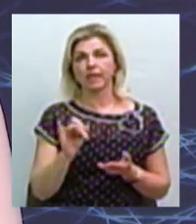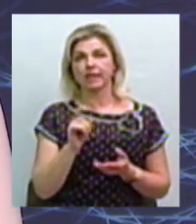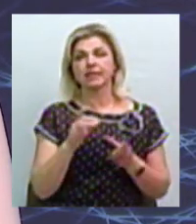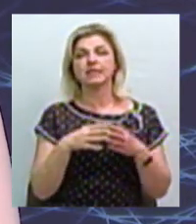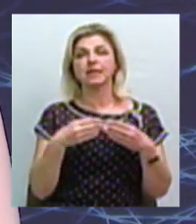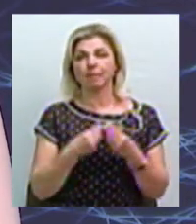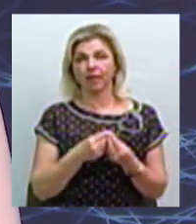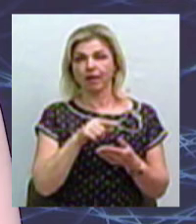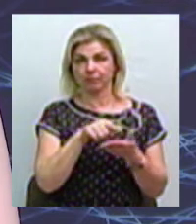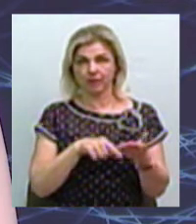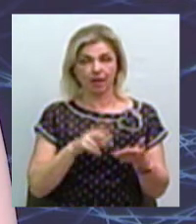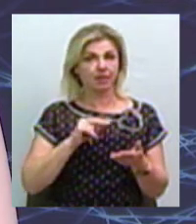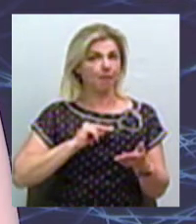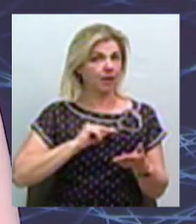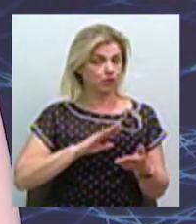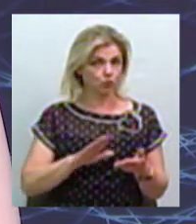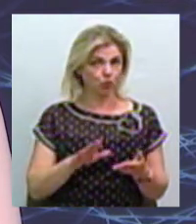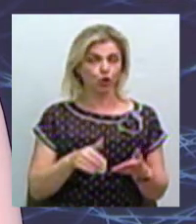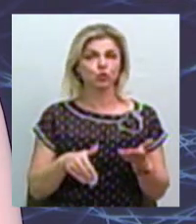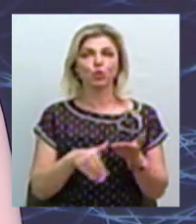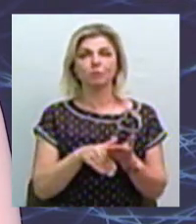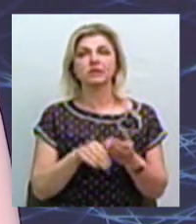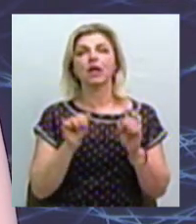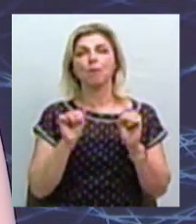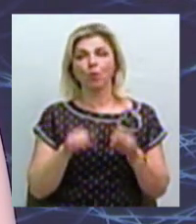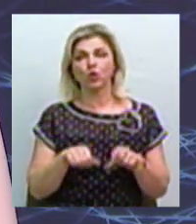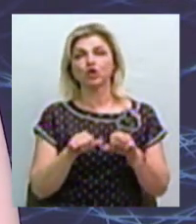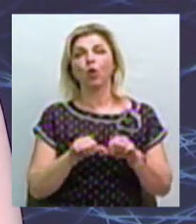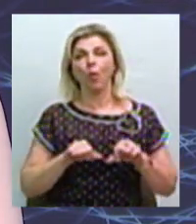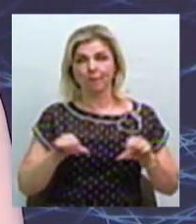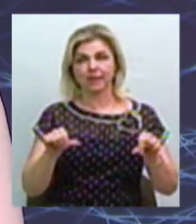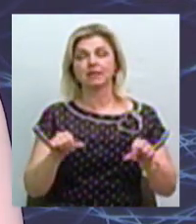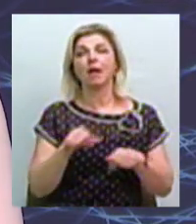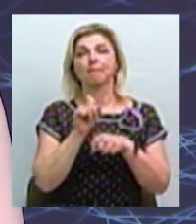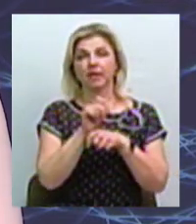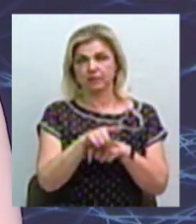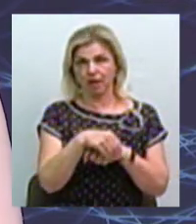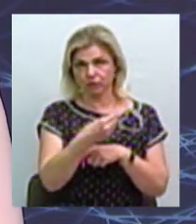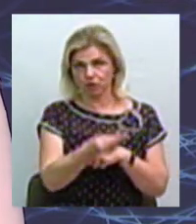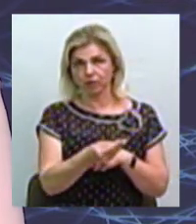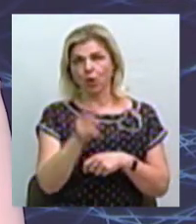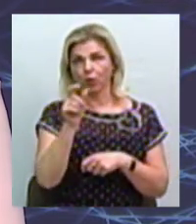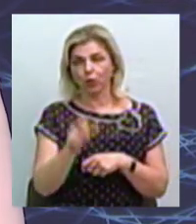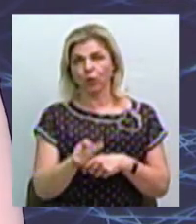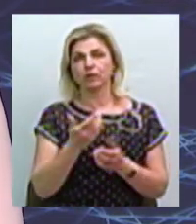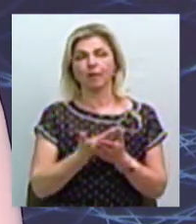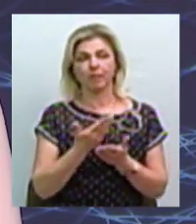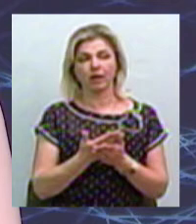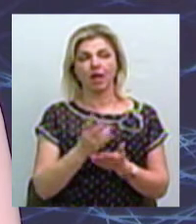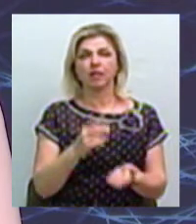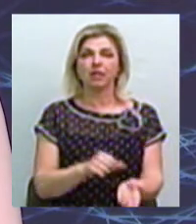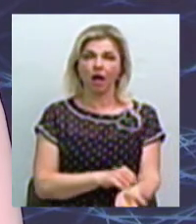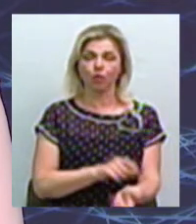не працює, субсидію може бути рішенням комісії навіть призначено, якщо це особа є нарко-